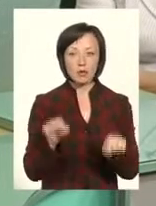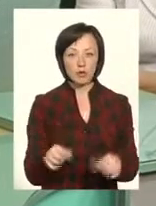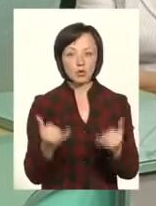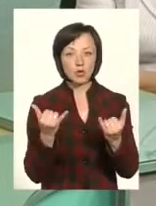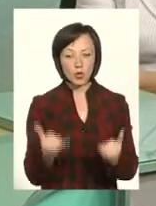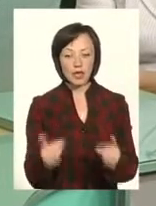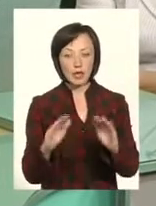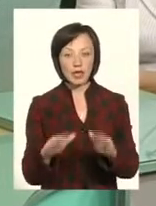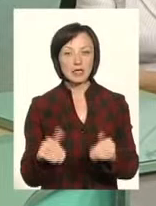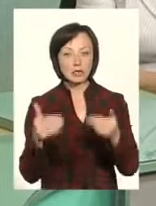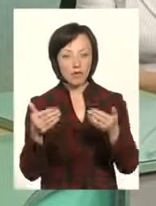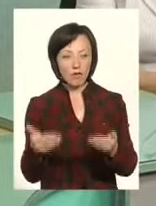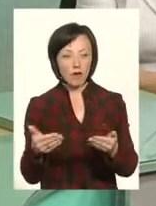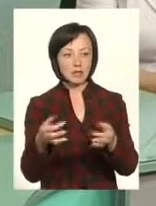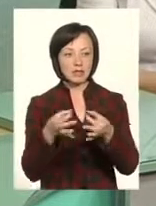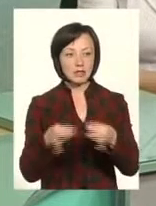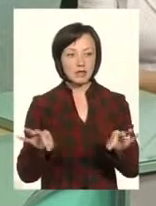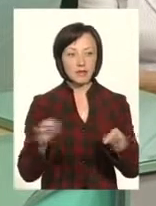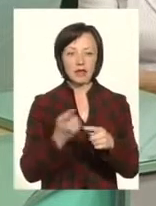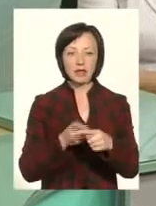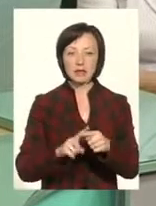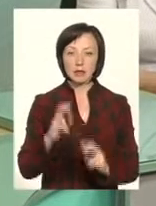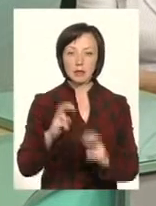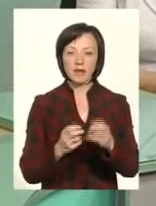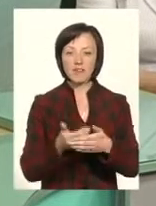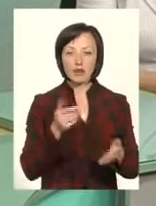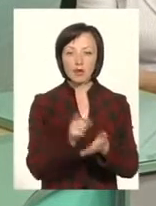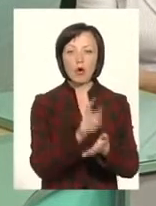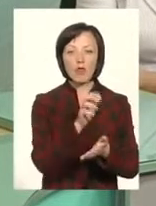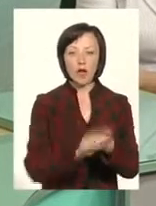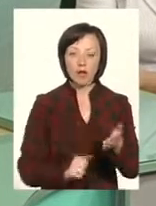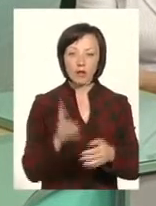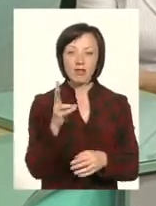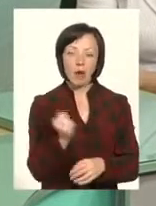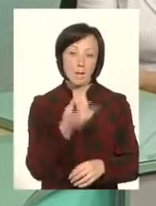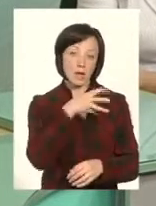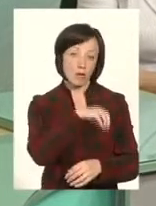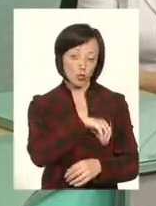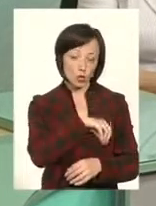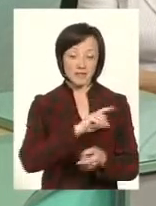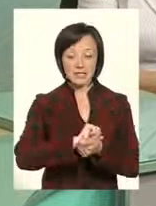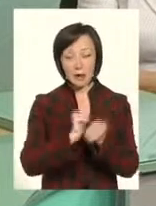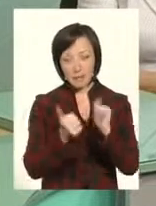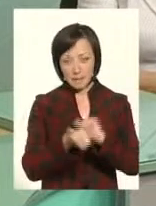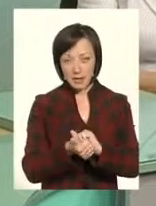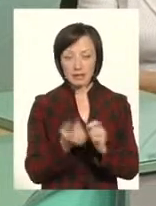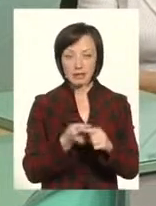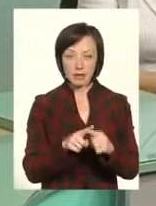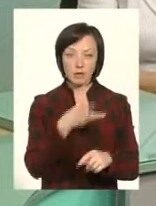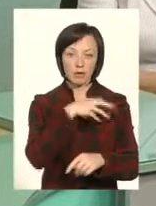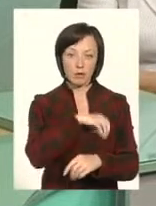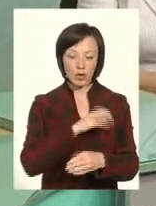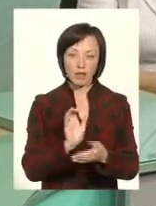сьогодні ініціювати звільнення цих підприємств від податку на прибуток, взамін цього цей прибуток, щоб